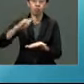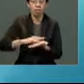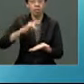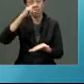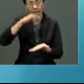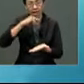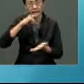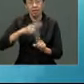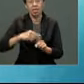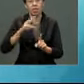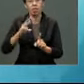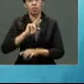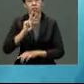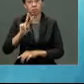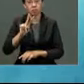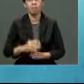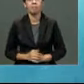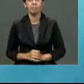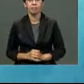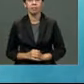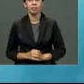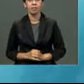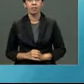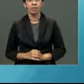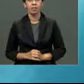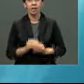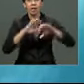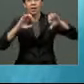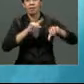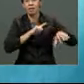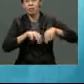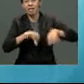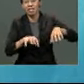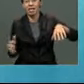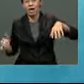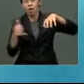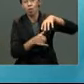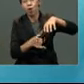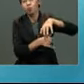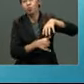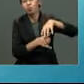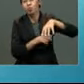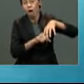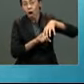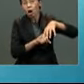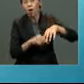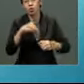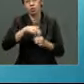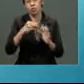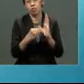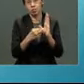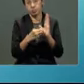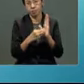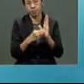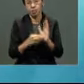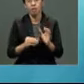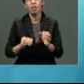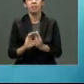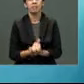ที่2มิถุนายนแล้วทั้งหมดก็เข้าพักอยู่ที่สเตทควอรันทีนที่กรุงเทพมหานครตรวจเ